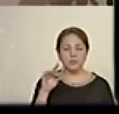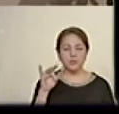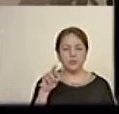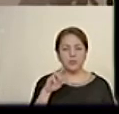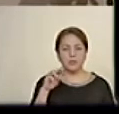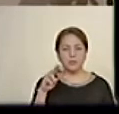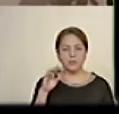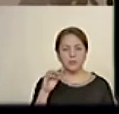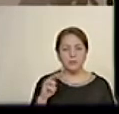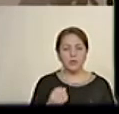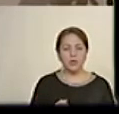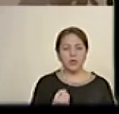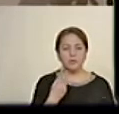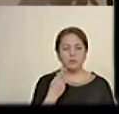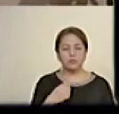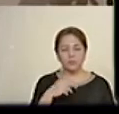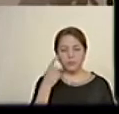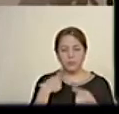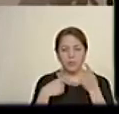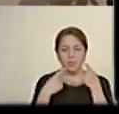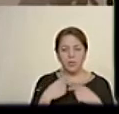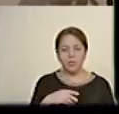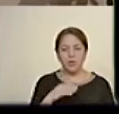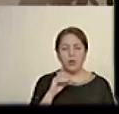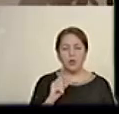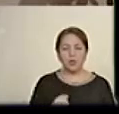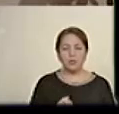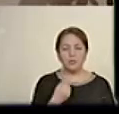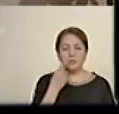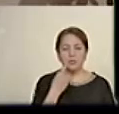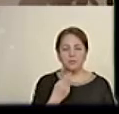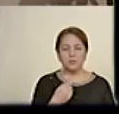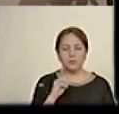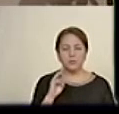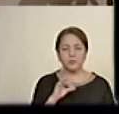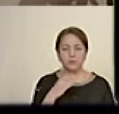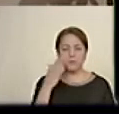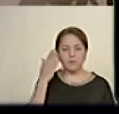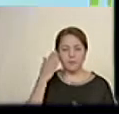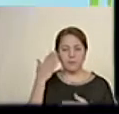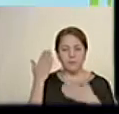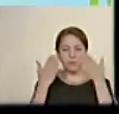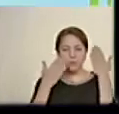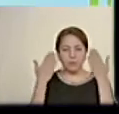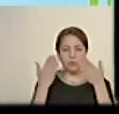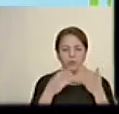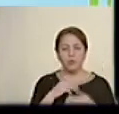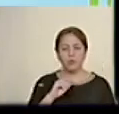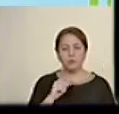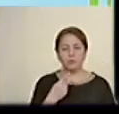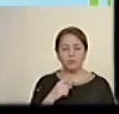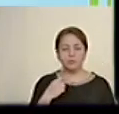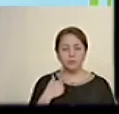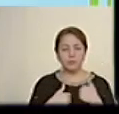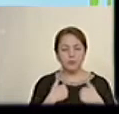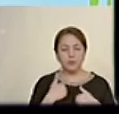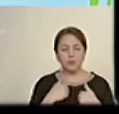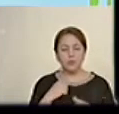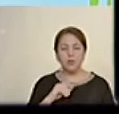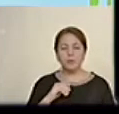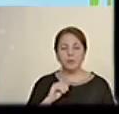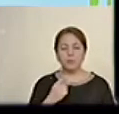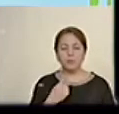чего плачешь? От чего-то веселый? Почему спешите? Почему-то не